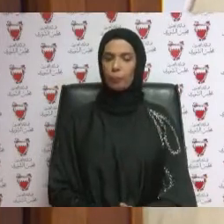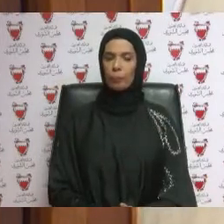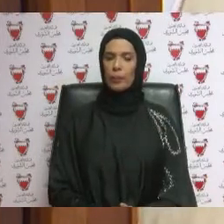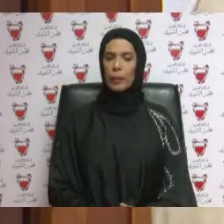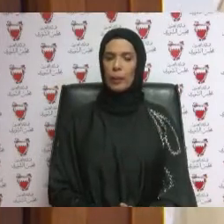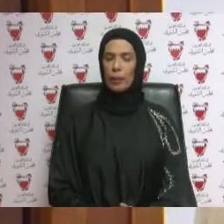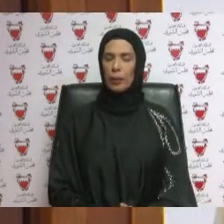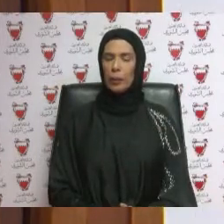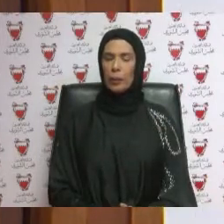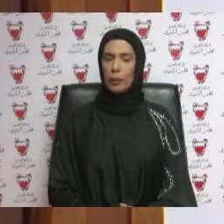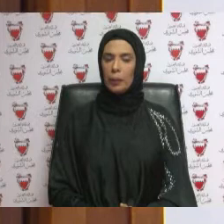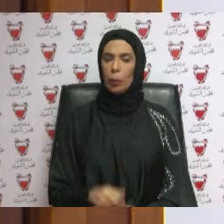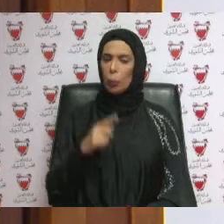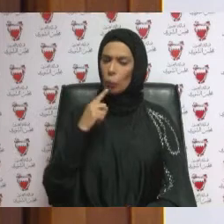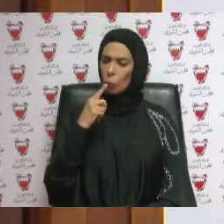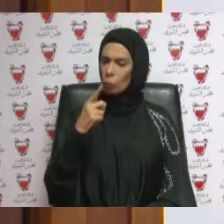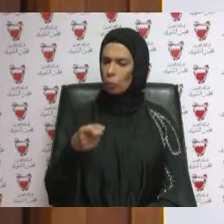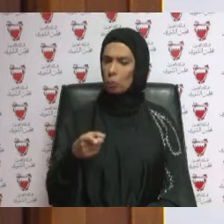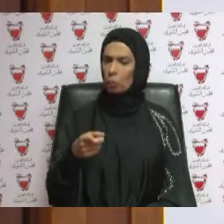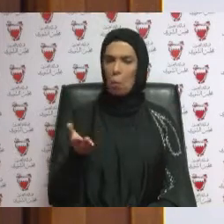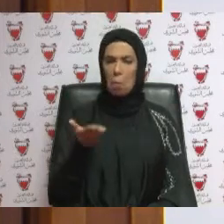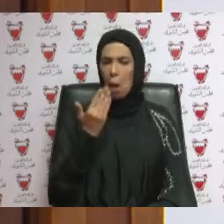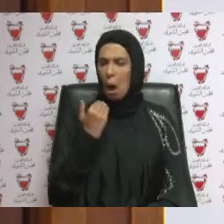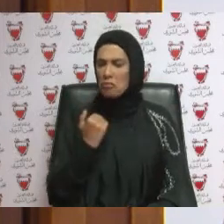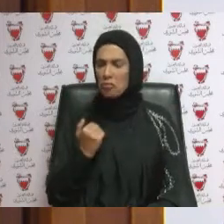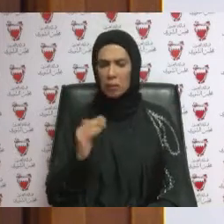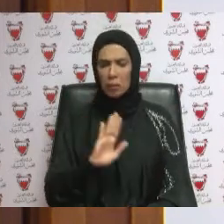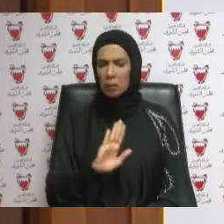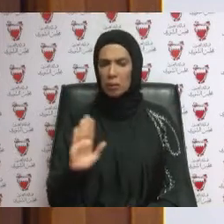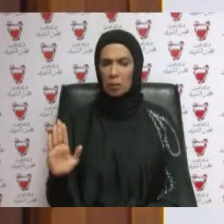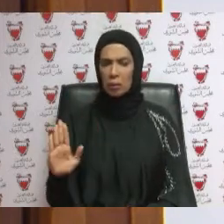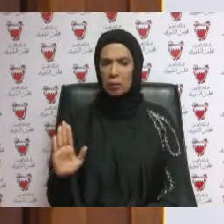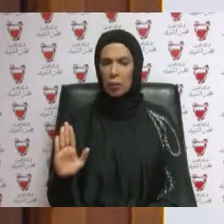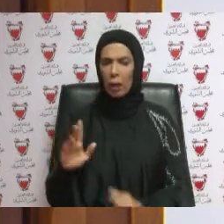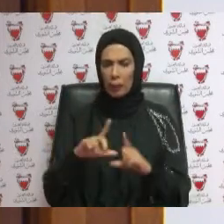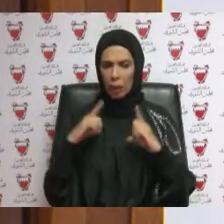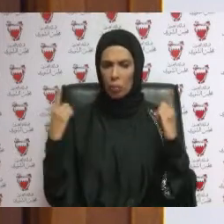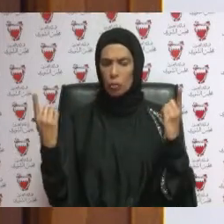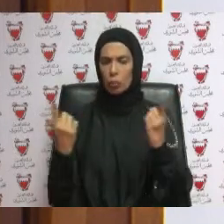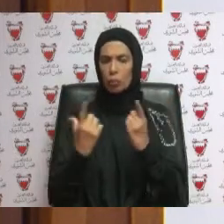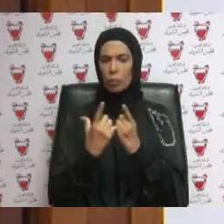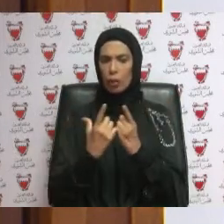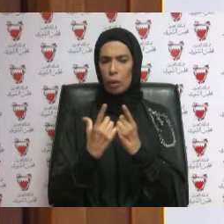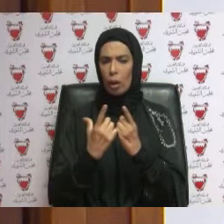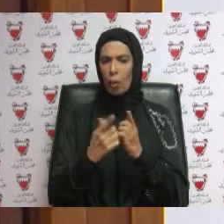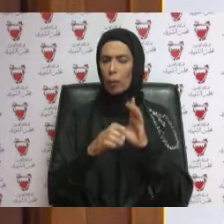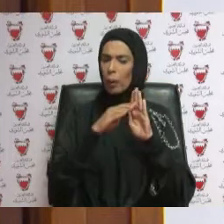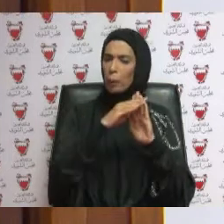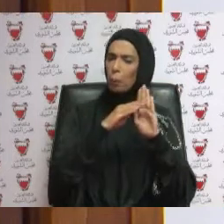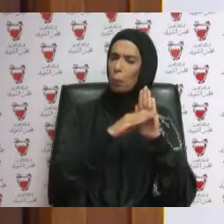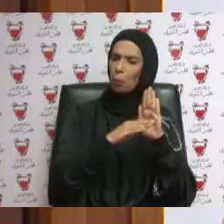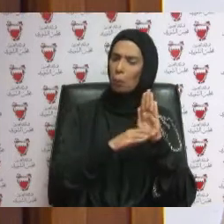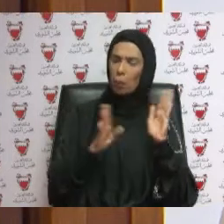الملحوظ أنه لم يذكر عن هذه اللجنة ولا عن أنشطتها ولا